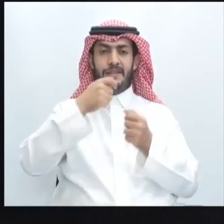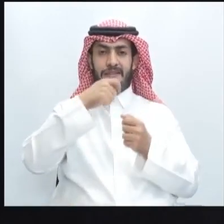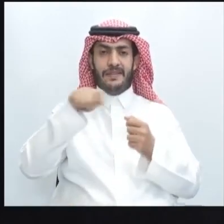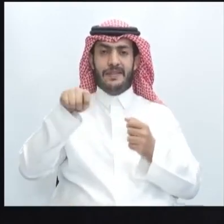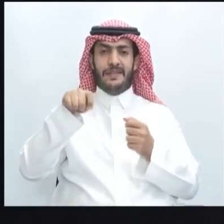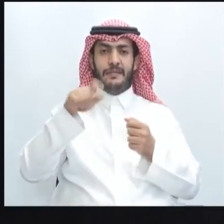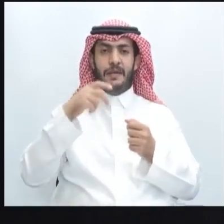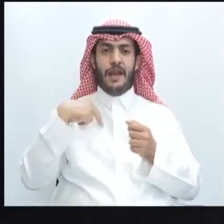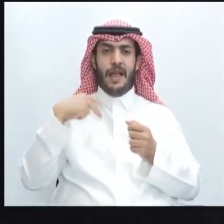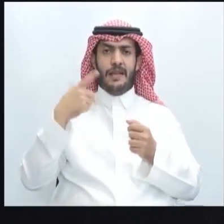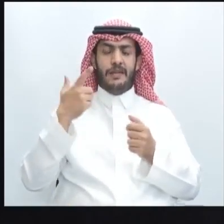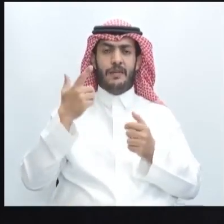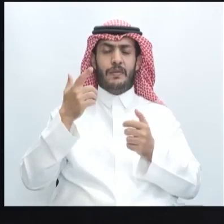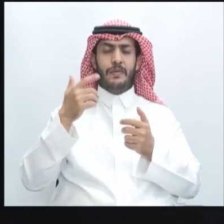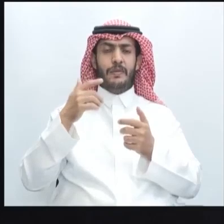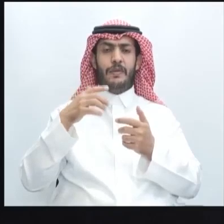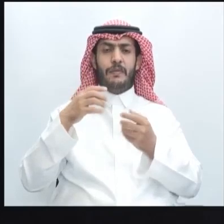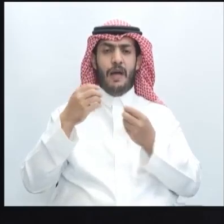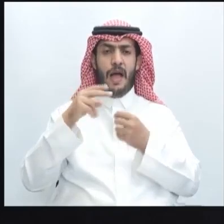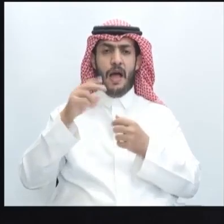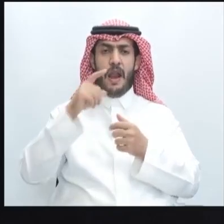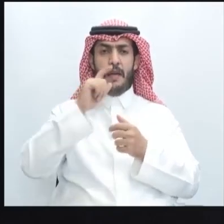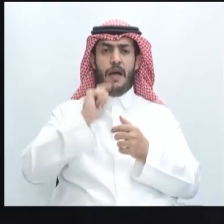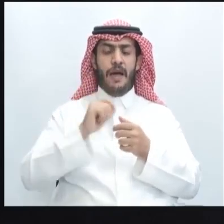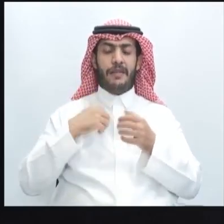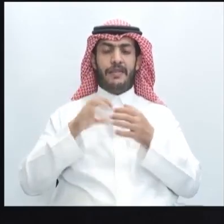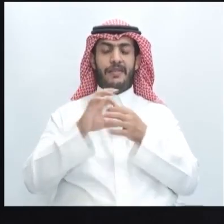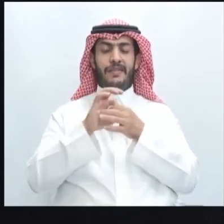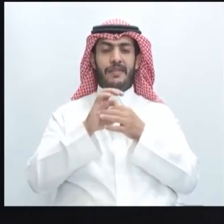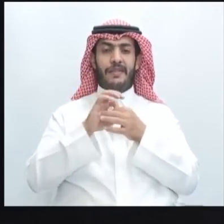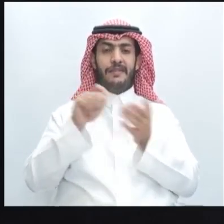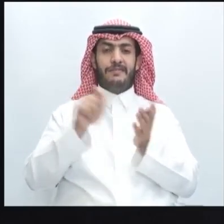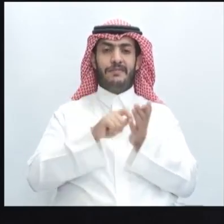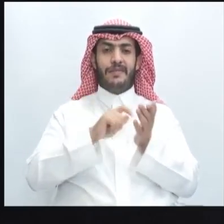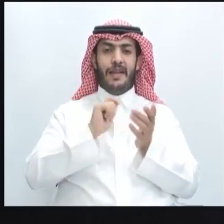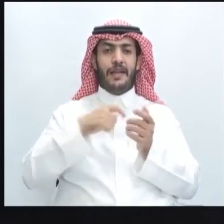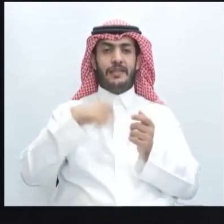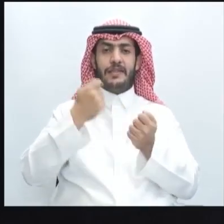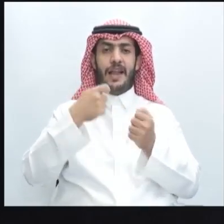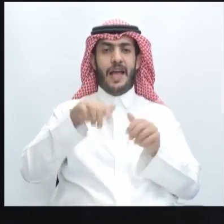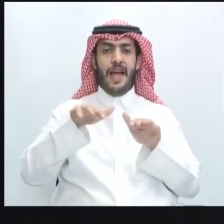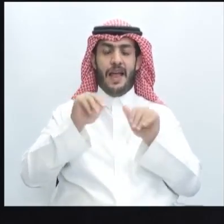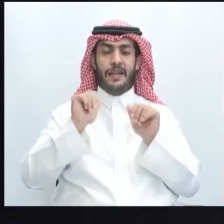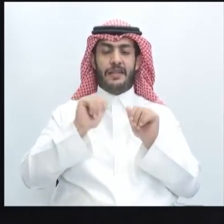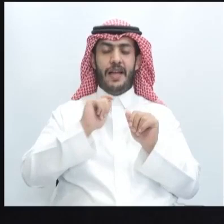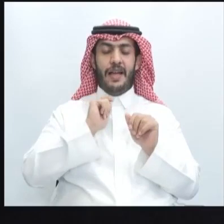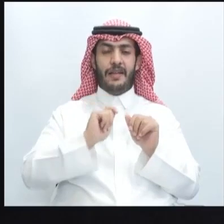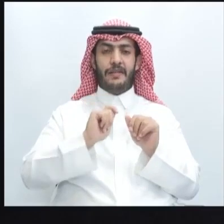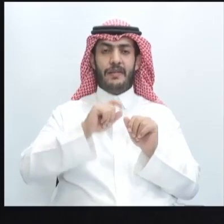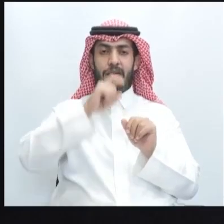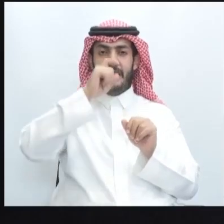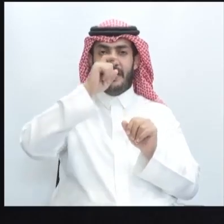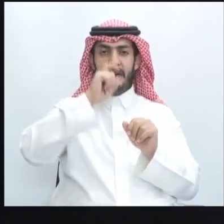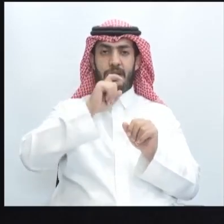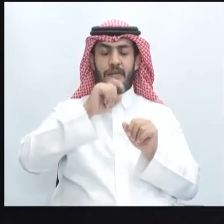من اخيك فيجب عليك ان تفي بهذا العقد عندما قلت اشتريت منك هذه السياره يجب